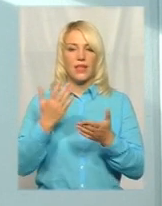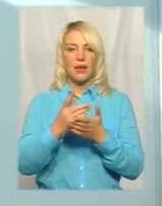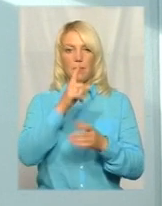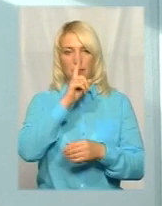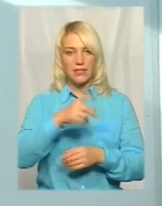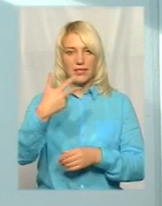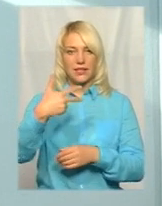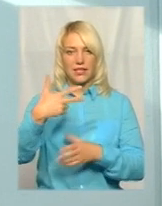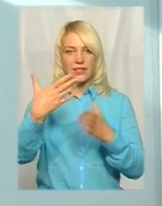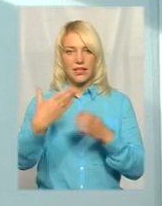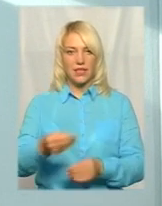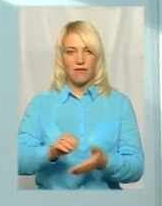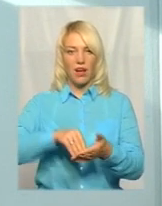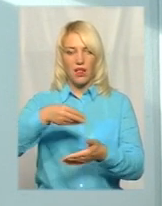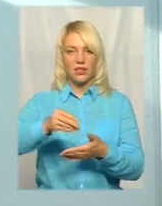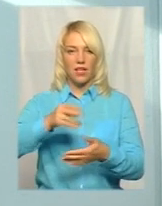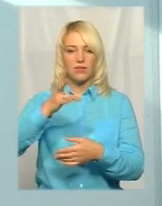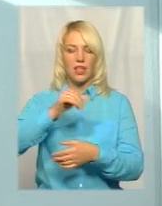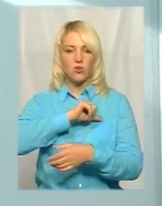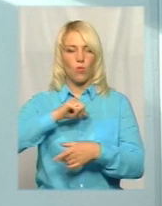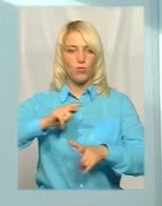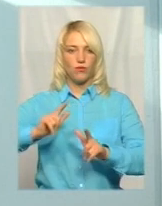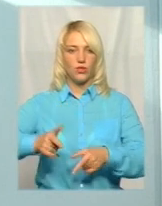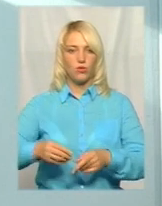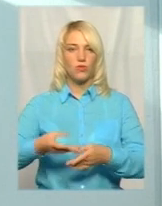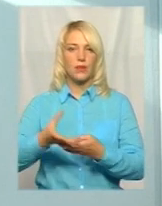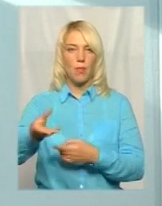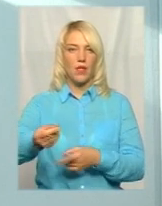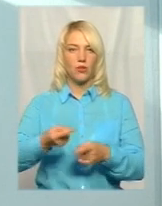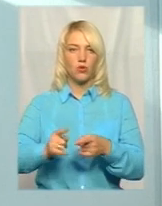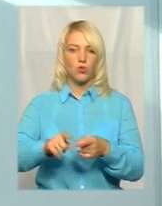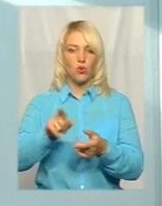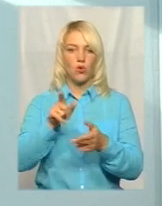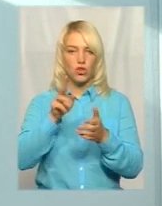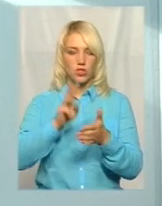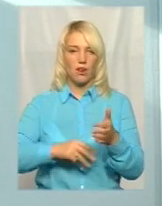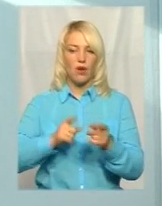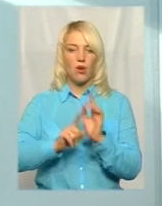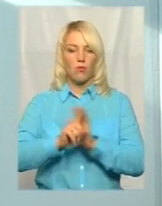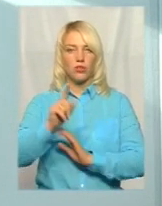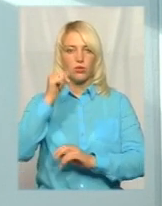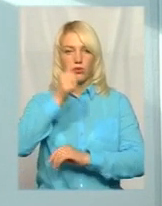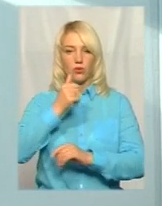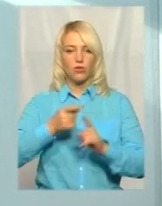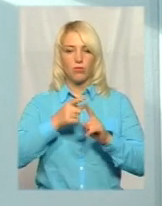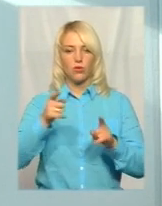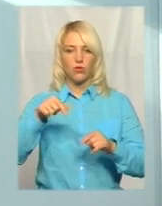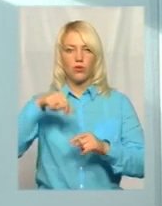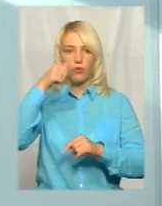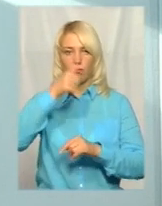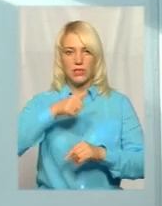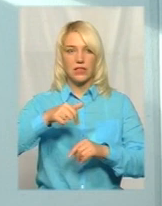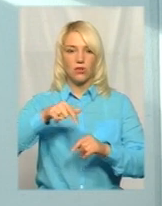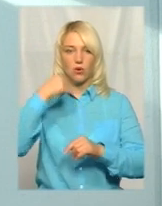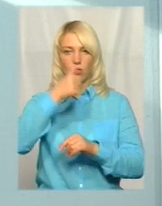30 календарних днів на добровільну сплату цього штрафу. І от з початку року, впродовж 9 місяців цього року,